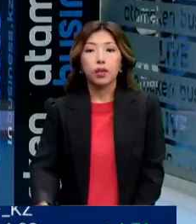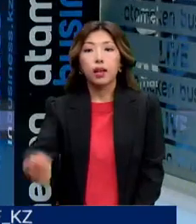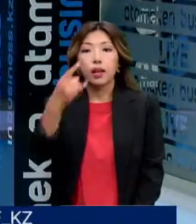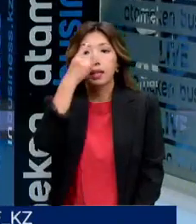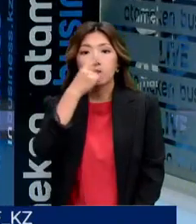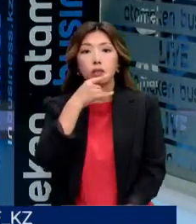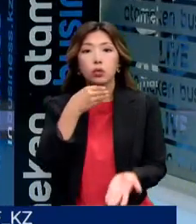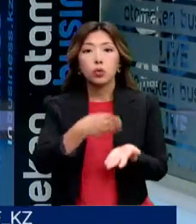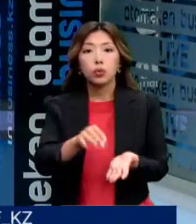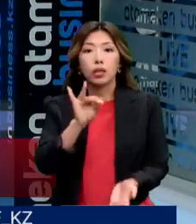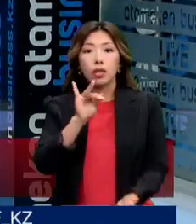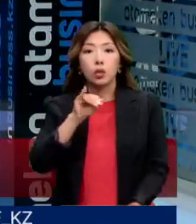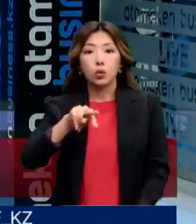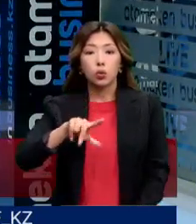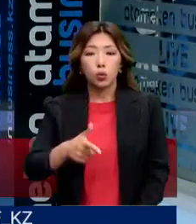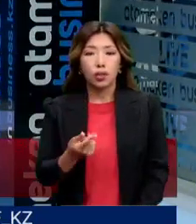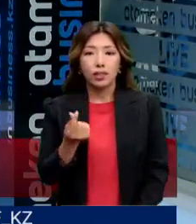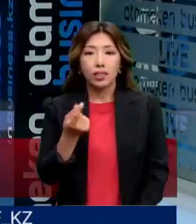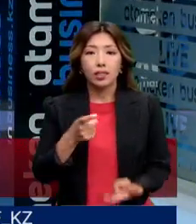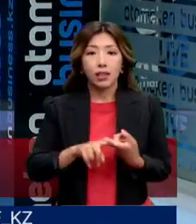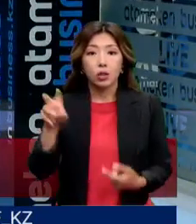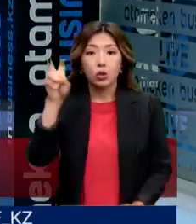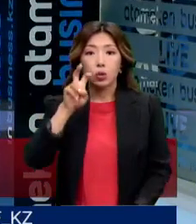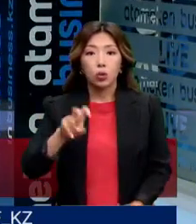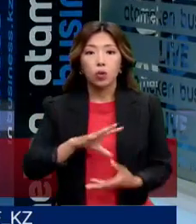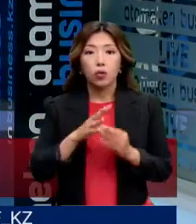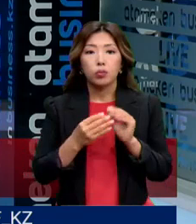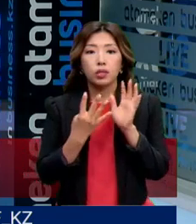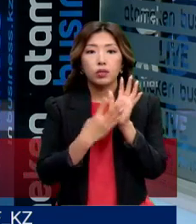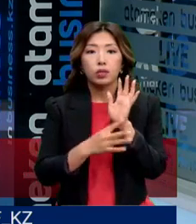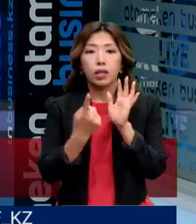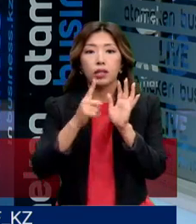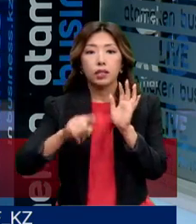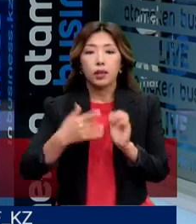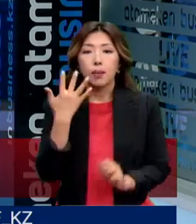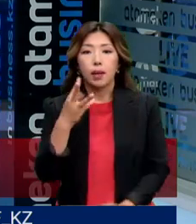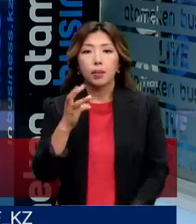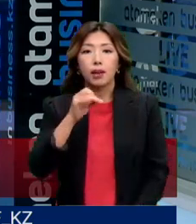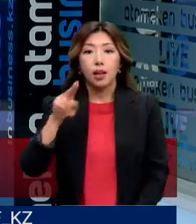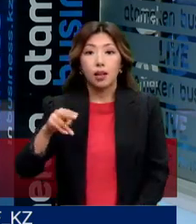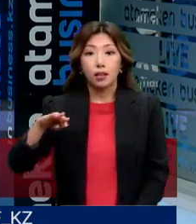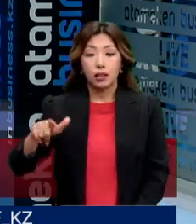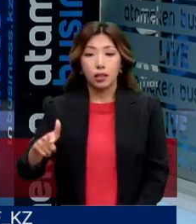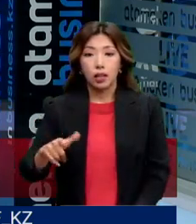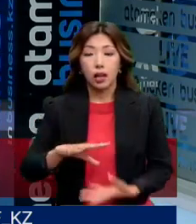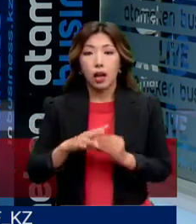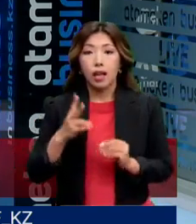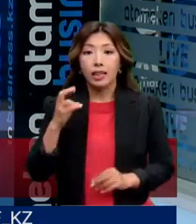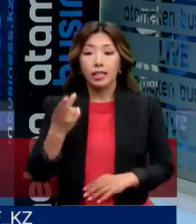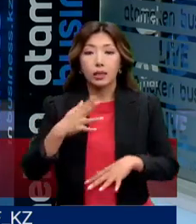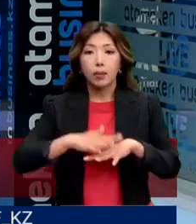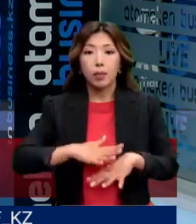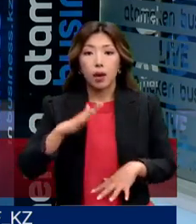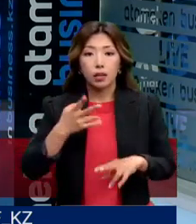Казахстанцы купили в июне наличную иностранную валюту, эквивалентную в сумме в 91,5 миллиарда тенге. При этом, по данным Нацбанка, этот